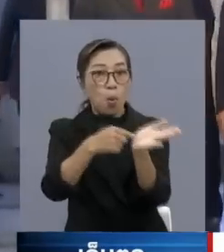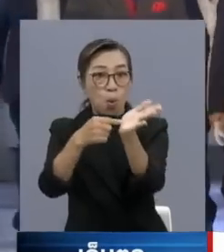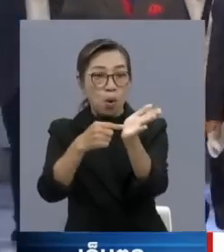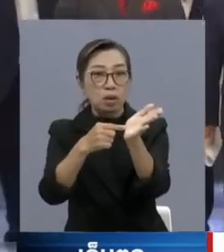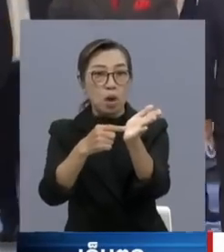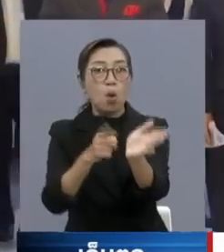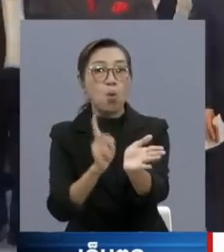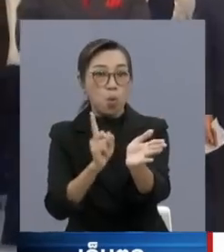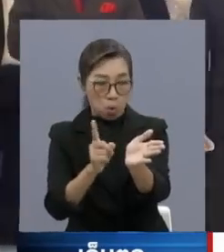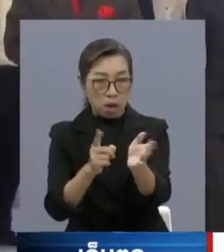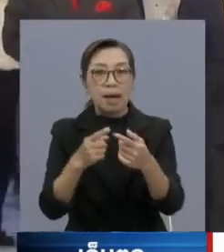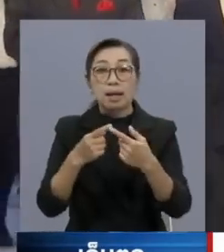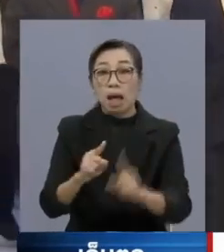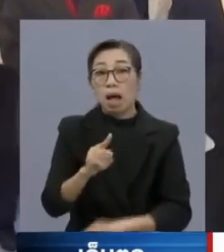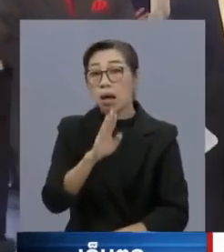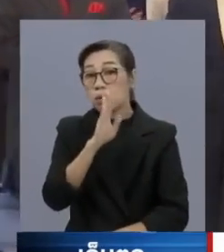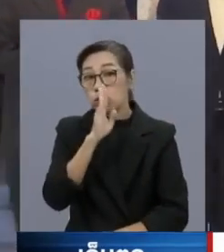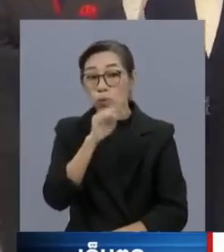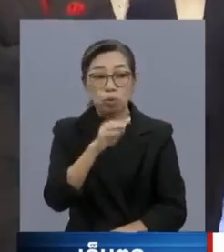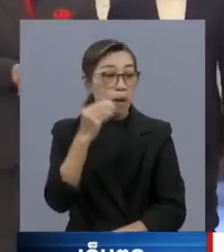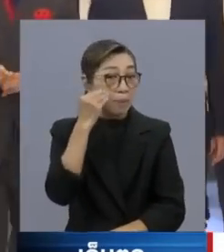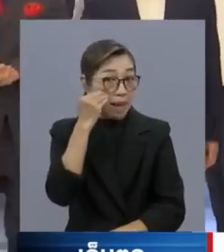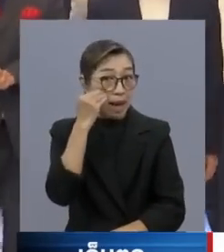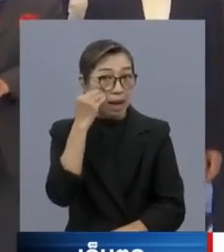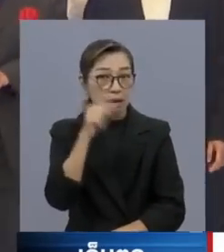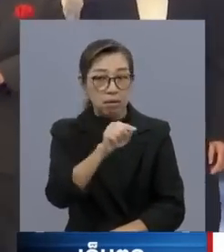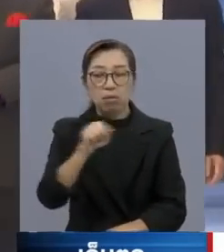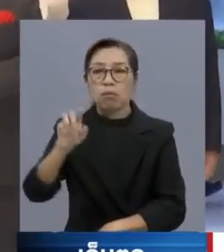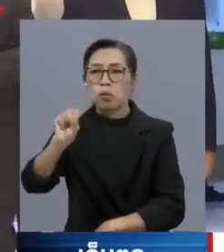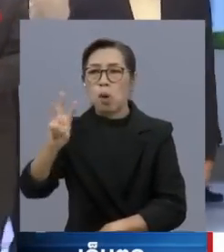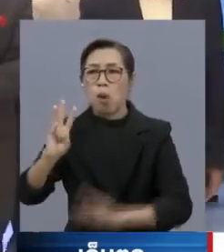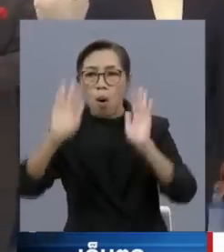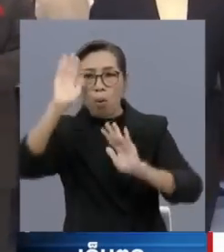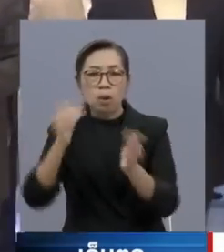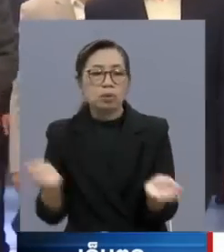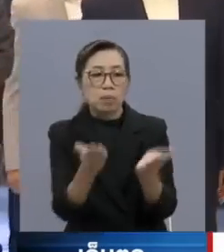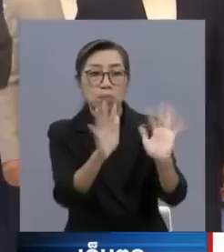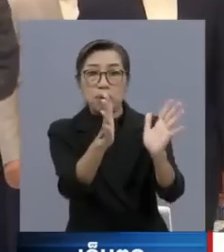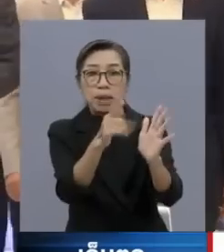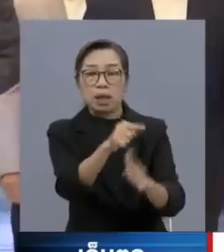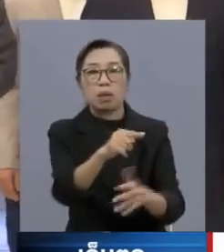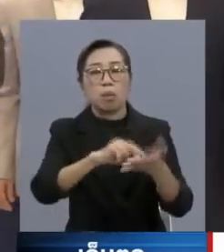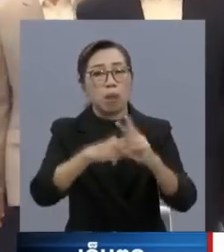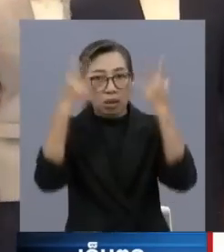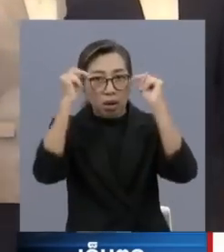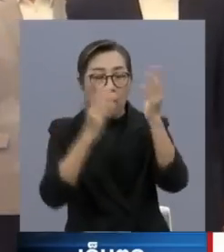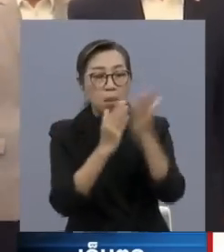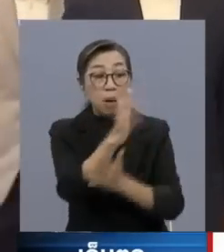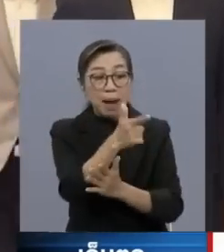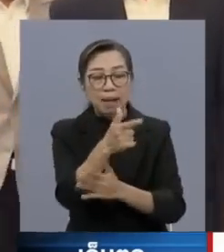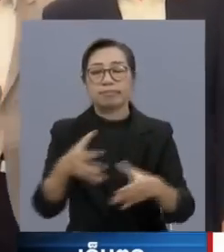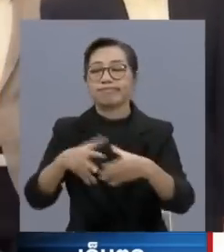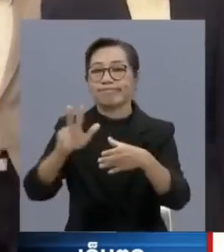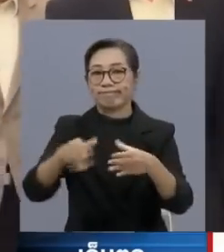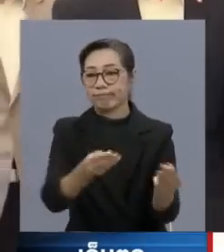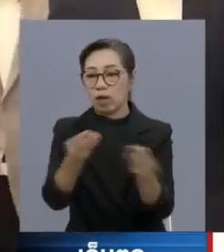กลให้เป็นนายกนะคะแต่ถ้านายพิธาไม่สามารถฝ่าด่านโหวตของสว.ได้พรรคเพื่อไทยก็จะไปเป็นแกนนำจัดตั้งรัฐบ